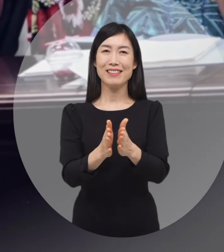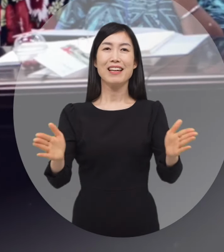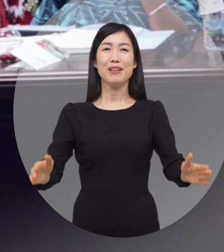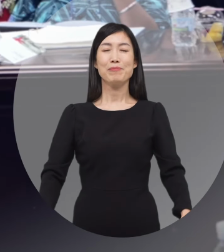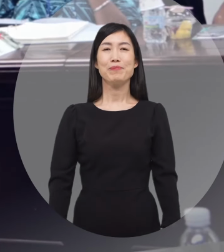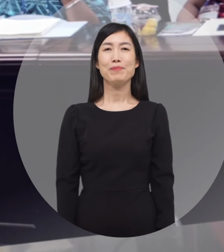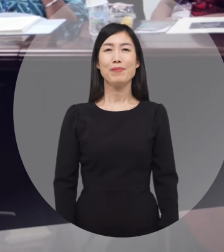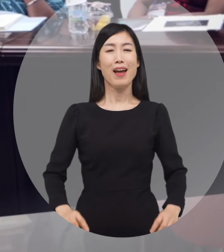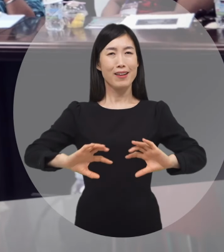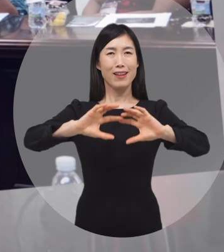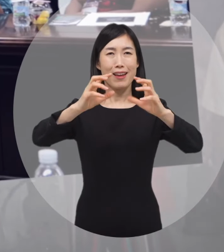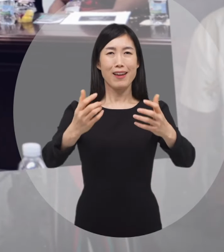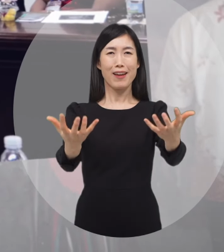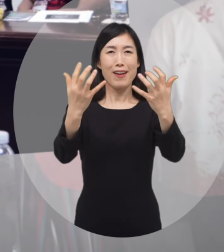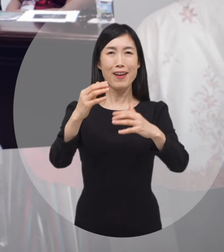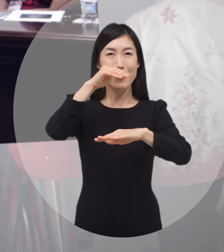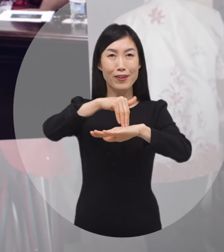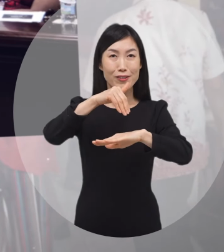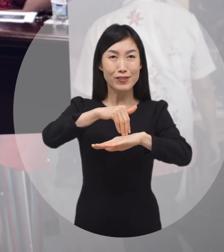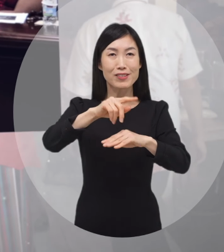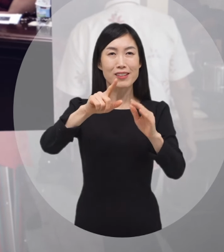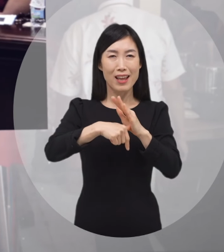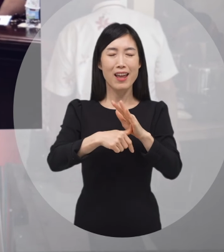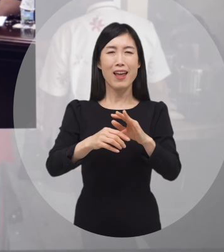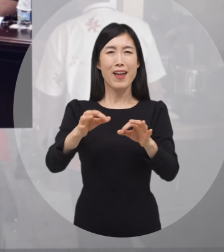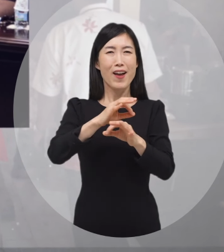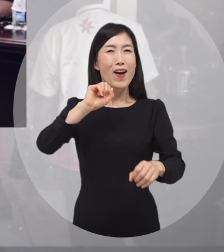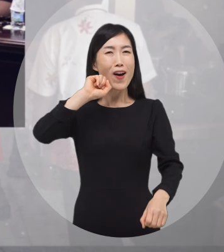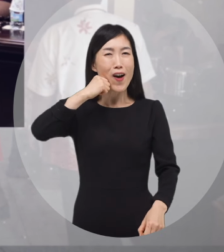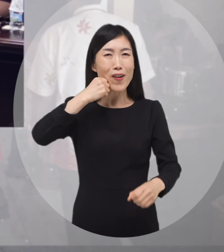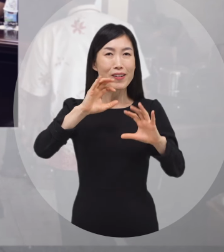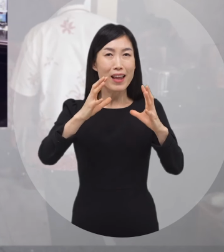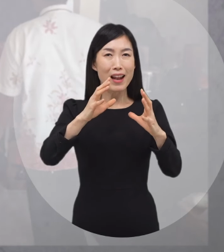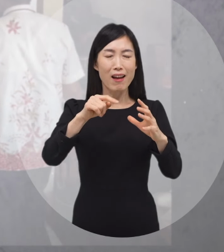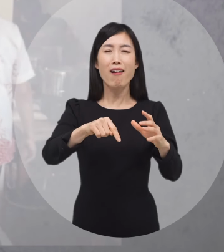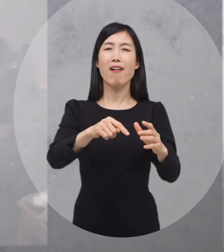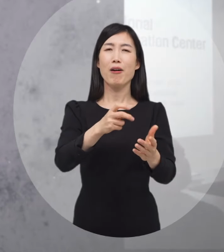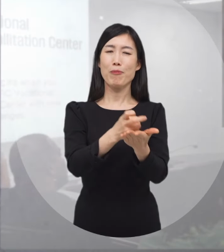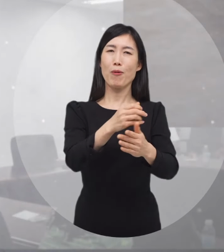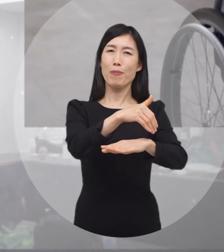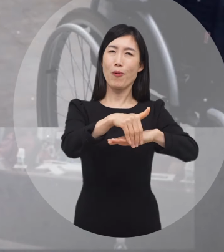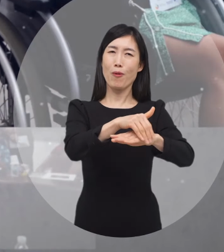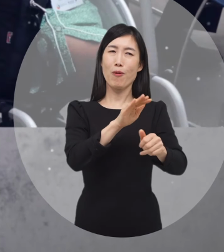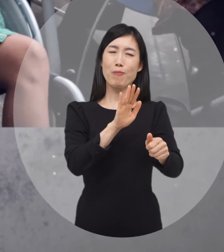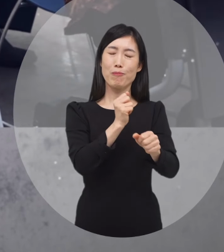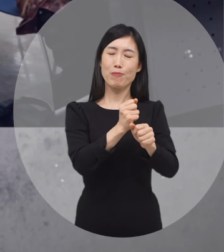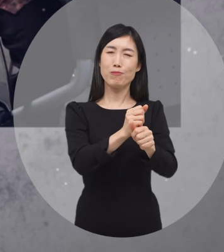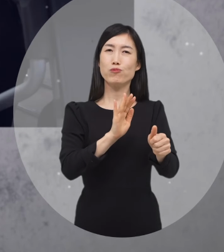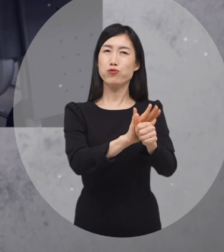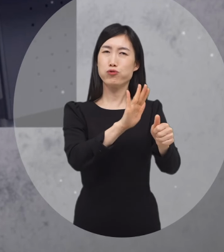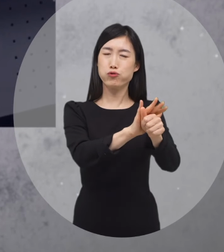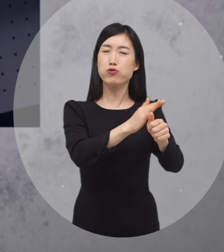글로벌 연수사업 시 개발도상국 정부의 장애인 정책 입안을 돕는 것만큼 심혈을 기울인 것이 바로